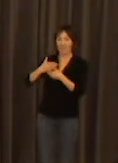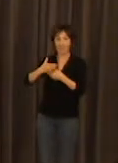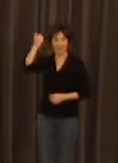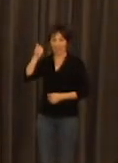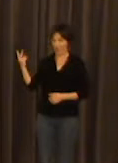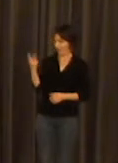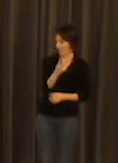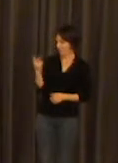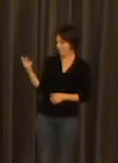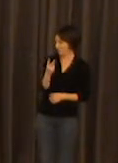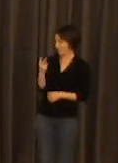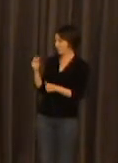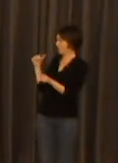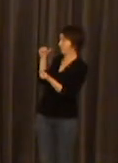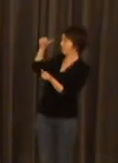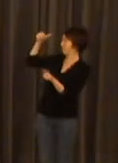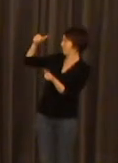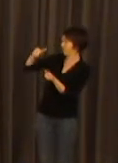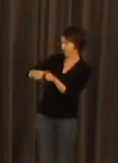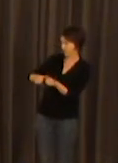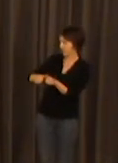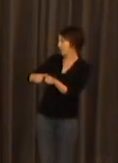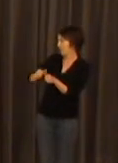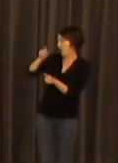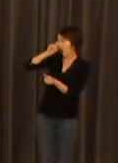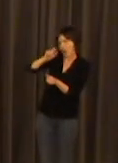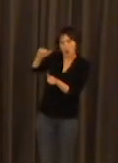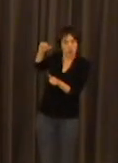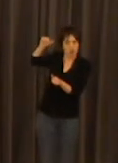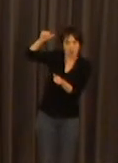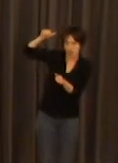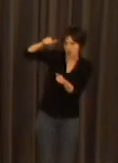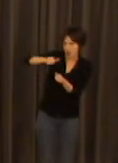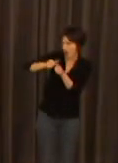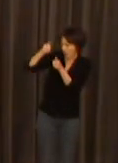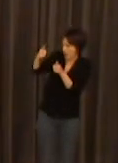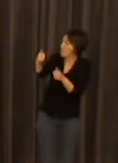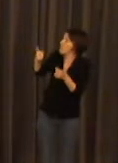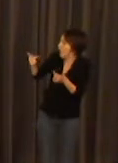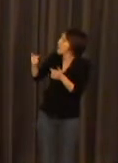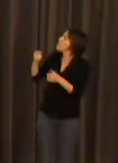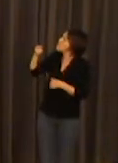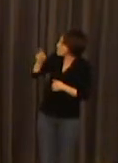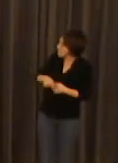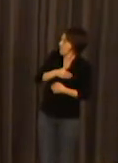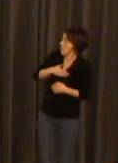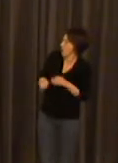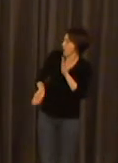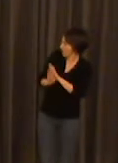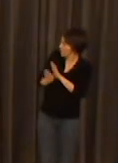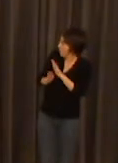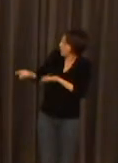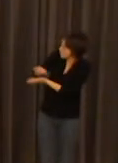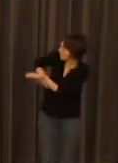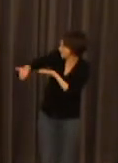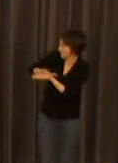Catalunya fa molts anys que col·laborem i compartim aquest objectiu de continuar col·laborant, i més encara.